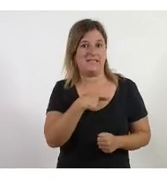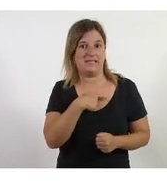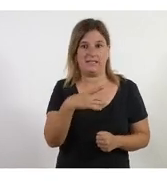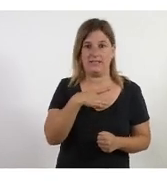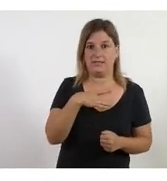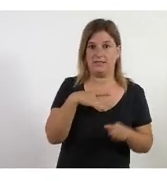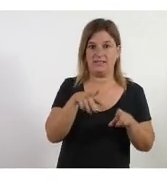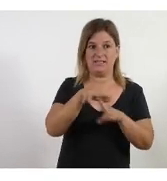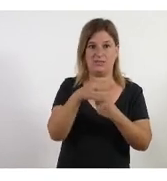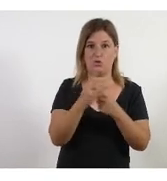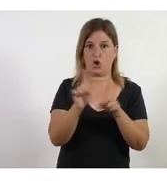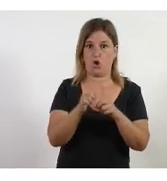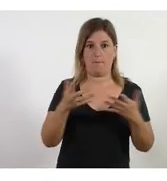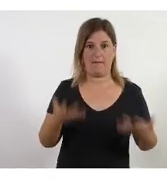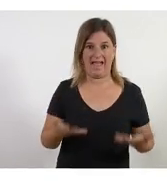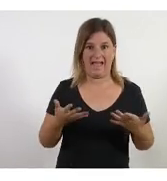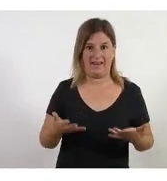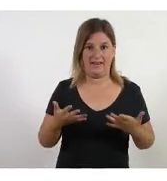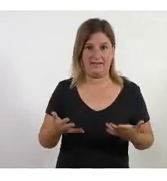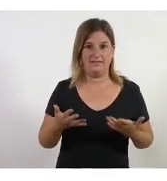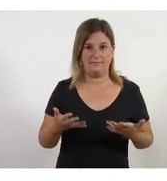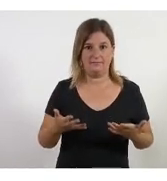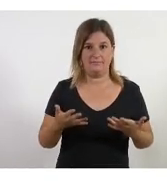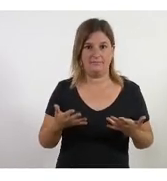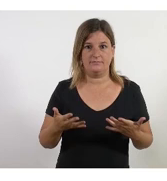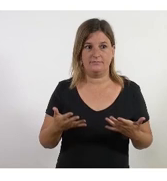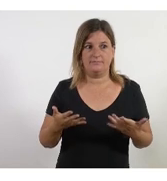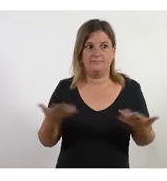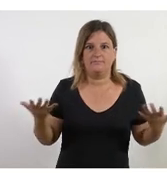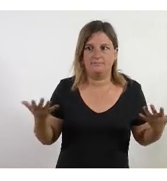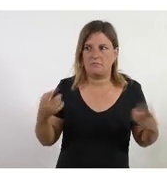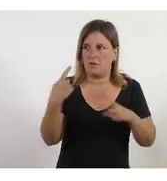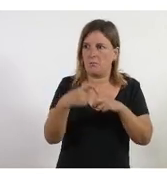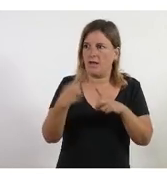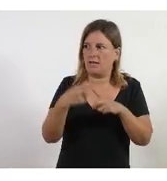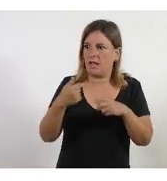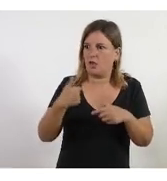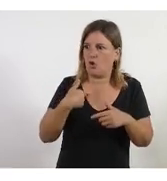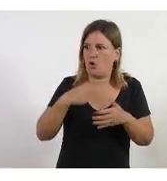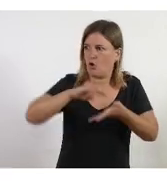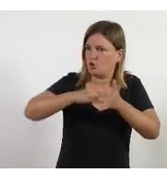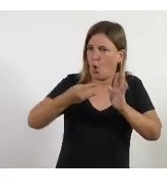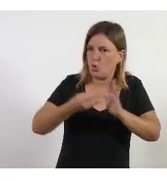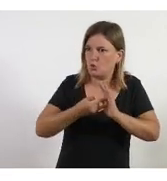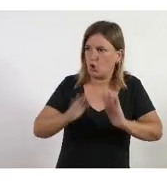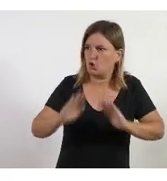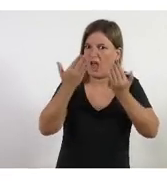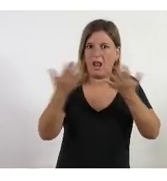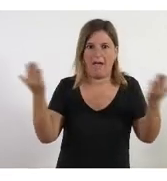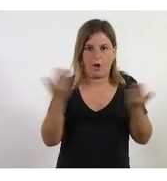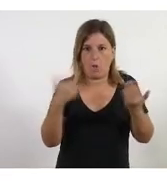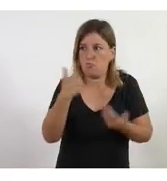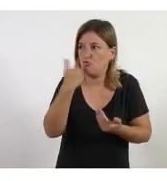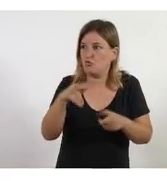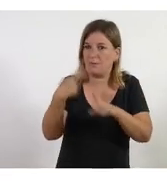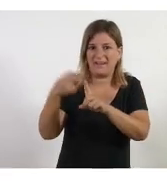estem ara, on no tenim referents de com sortir d'aquesta incertesa.